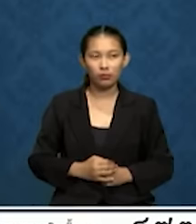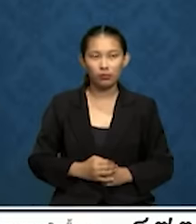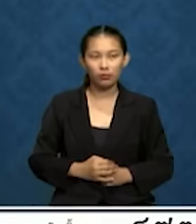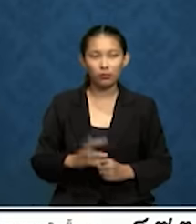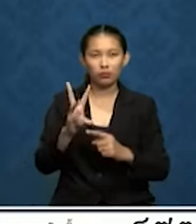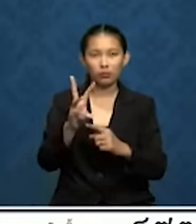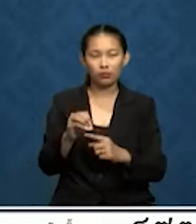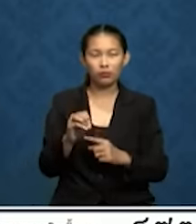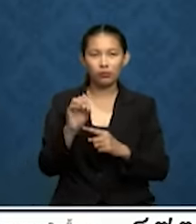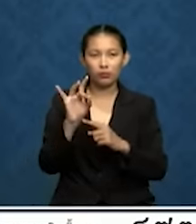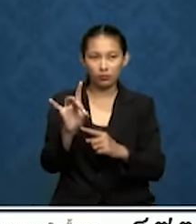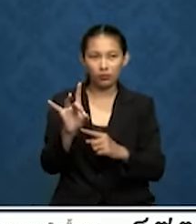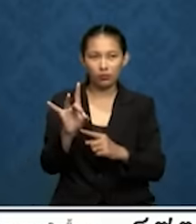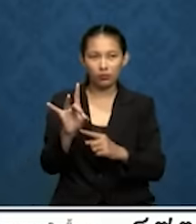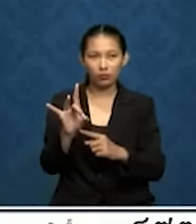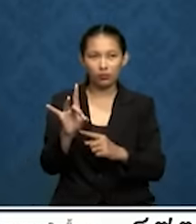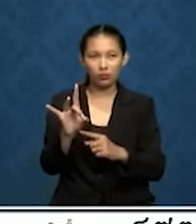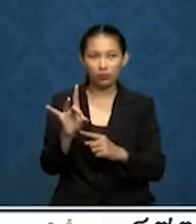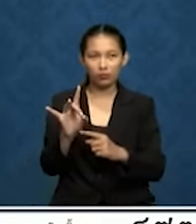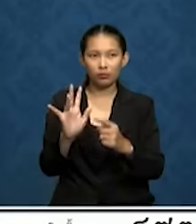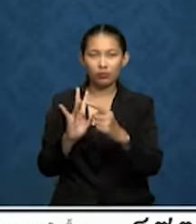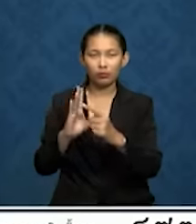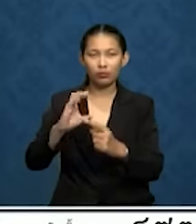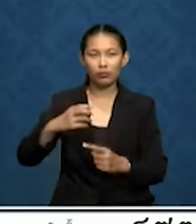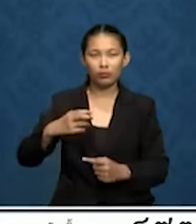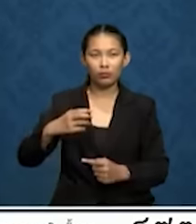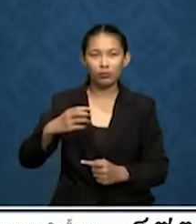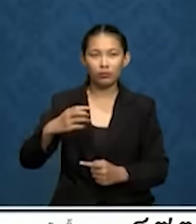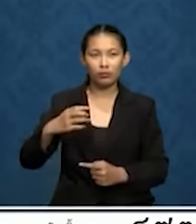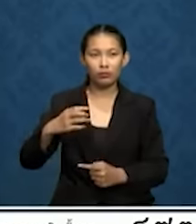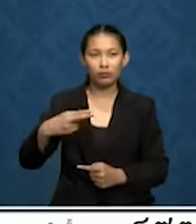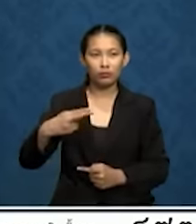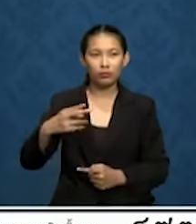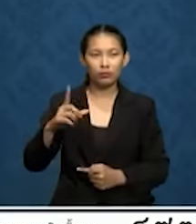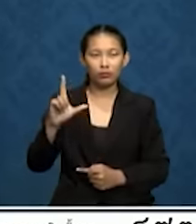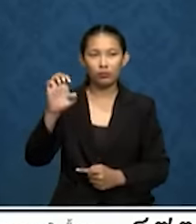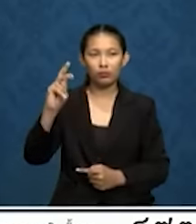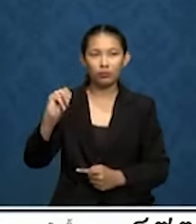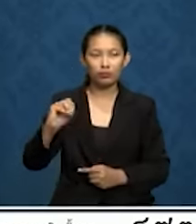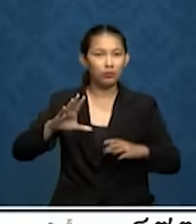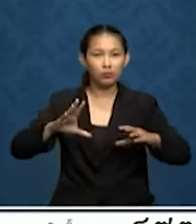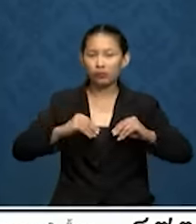หกสิบแปดนายเฉลิมชัยกุลาเลิศ ไม่เห็นชอบครับ